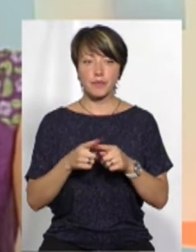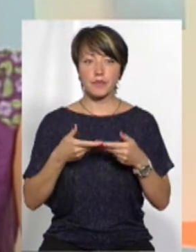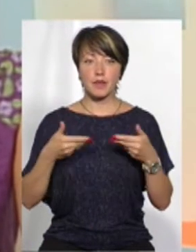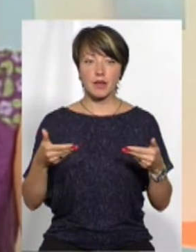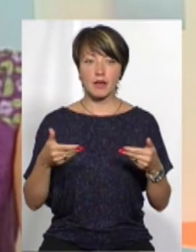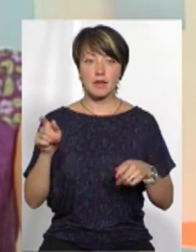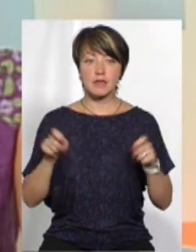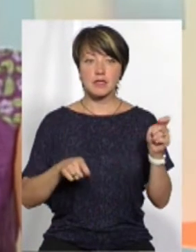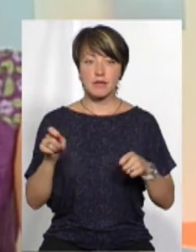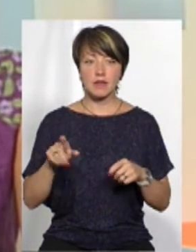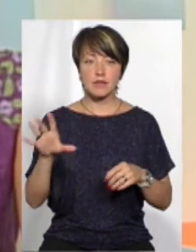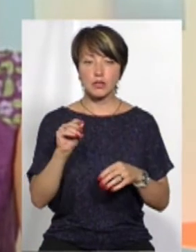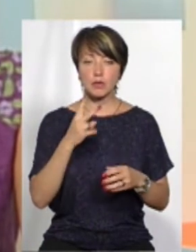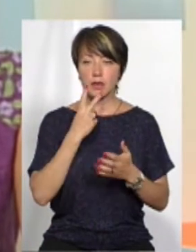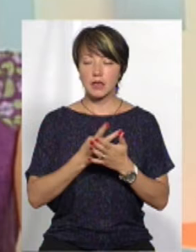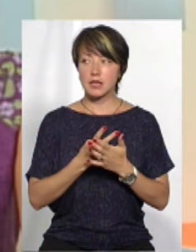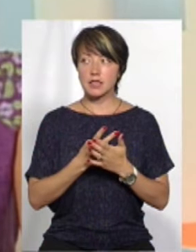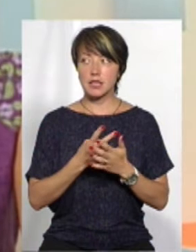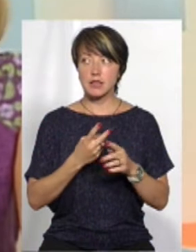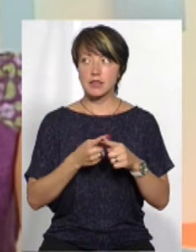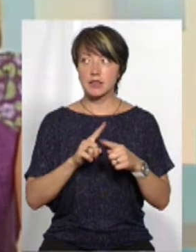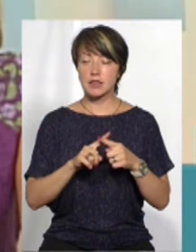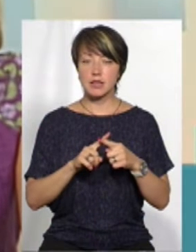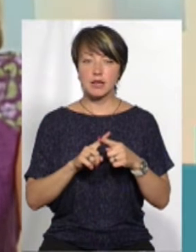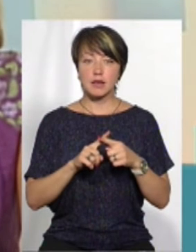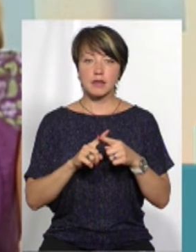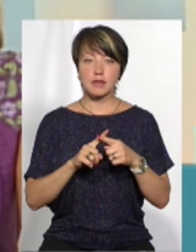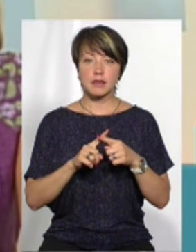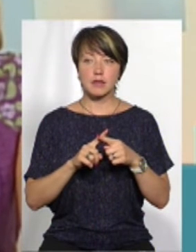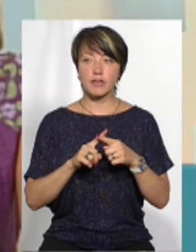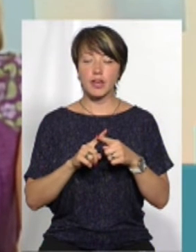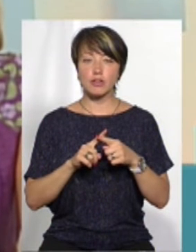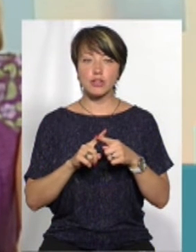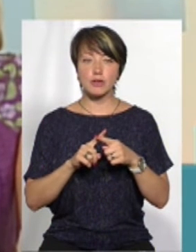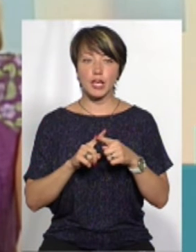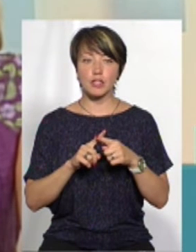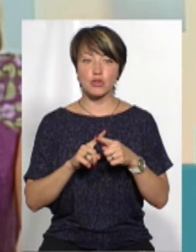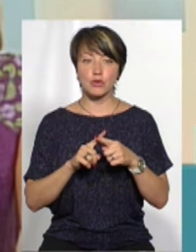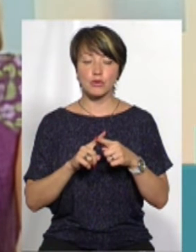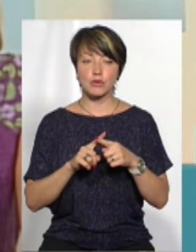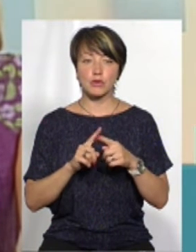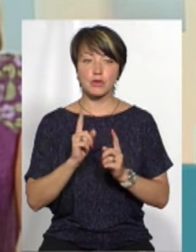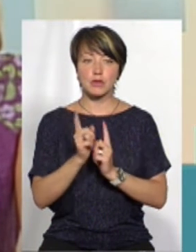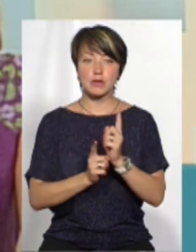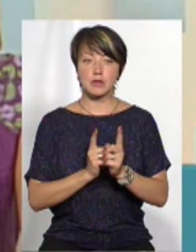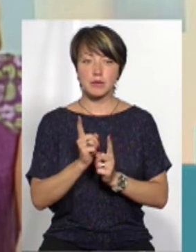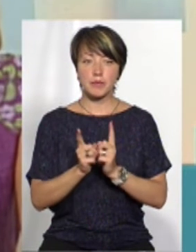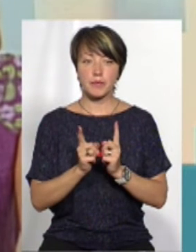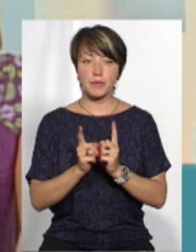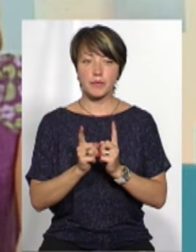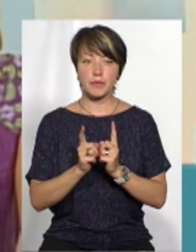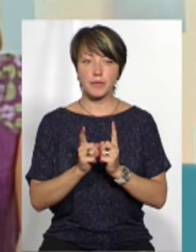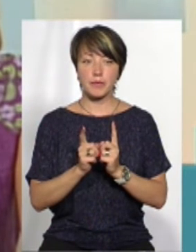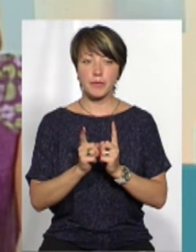після фестивалю забирають все, що бачать. І так як у нас лишалось багато банерів, а ми прочитали, що вони в землі